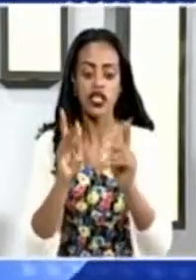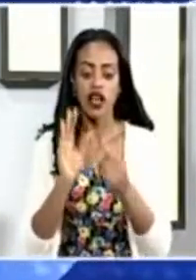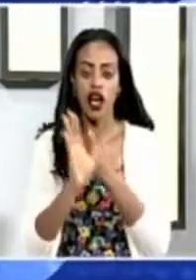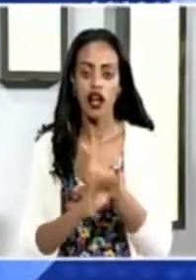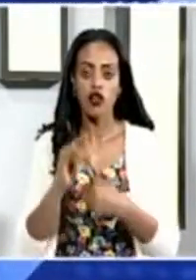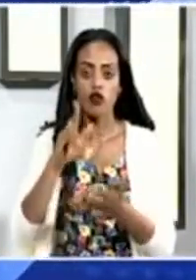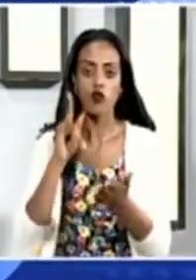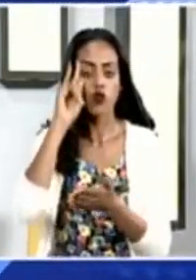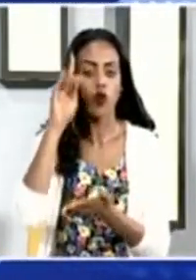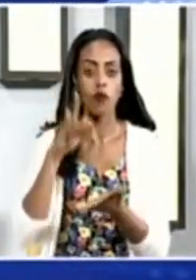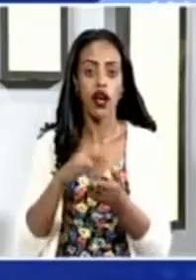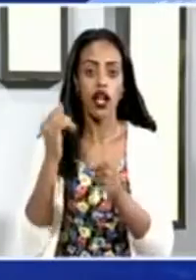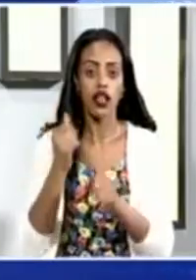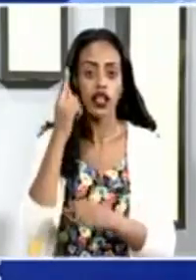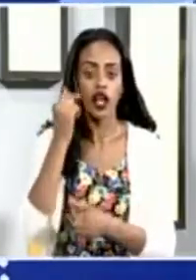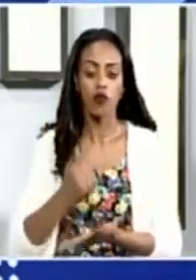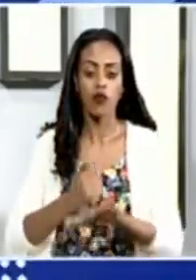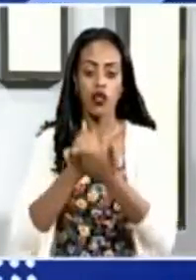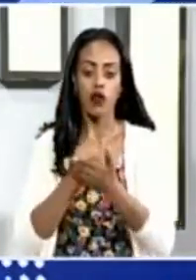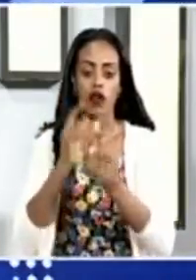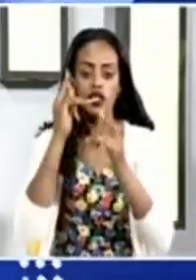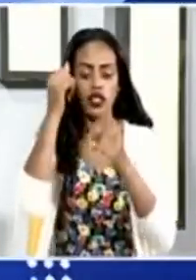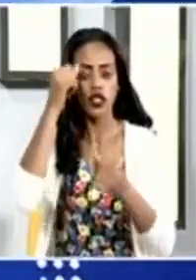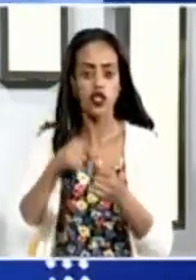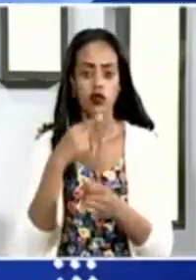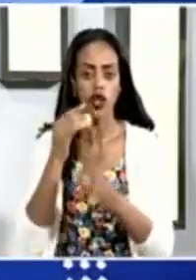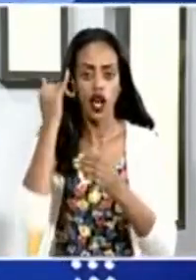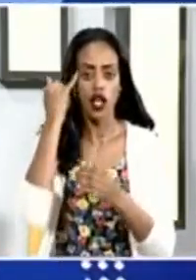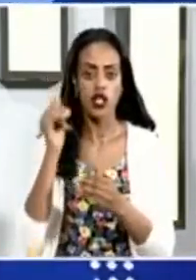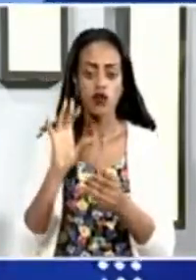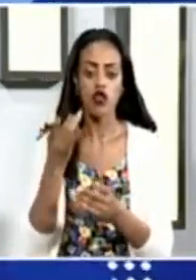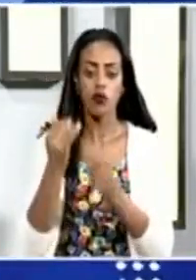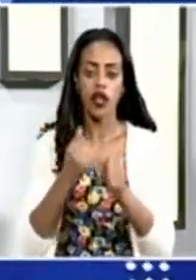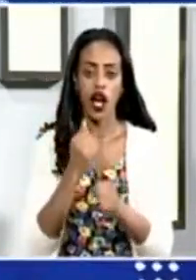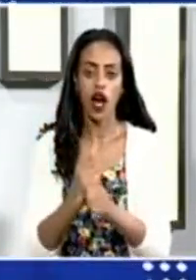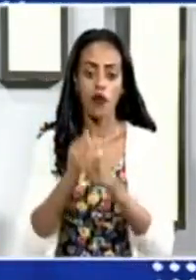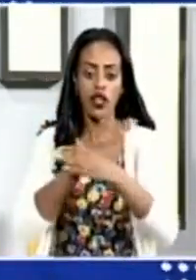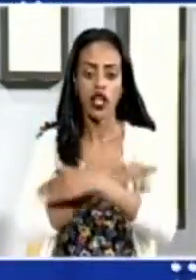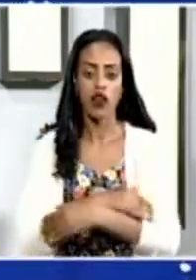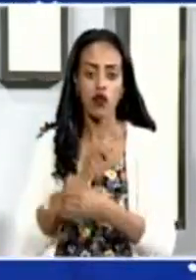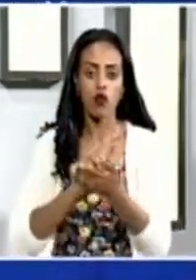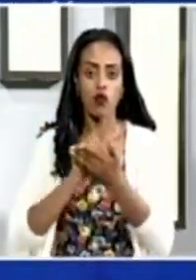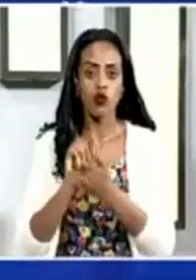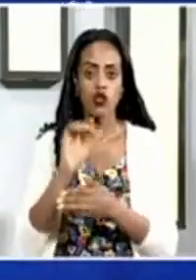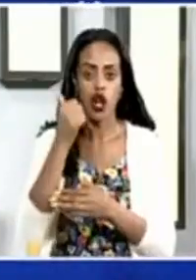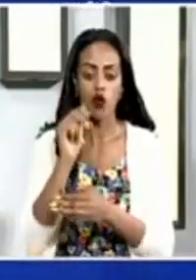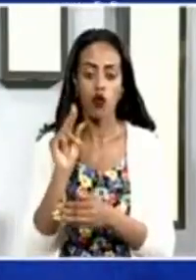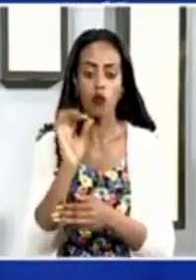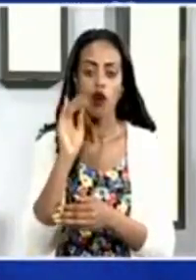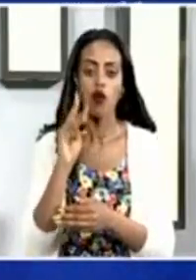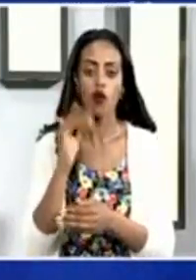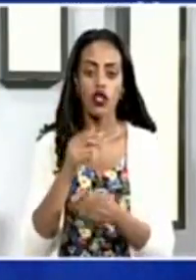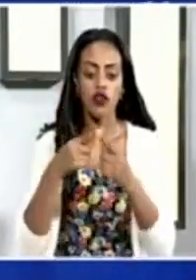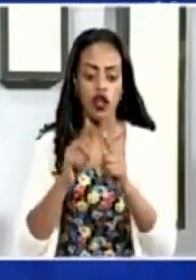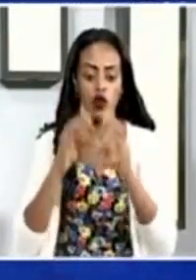ዞባ ማእኸል ትግራይ ብምትሕብባር ዝኽረኣበው ብዝብል መሪ ሓሳብ መበል 8 ዓመት ዕረፍቲ ብፅወ ቅዱስ አቡነ ጳውሎስ ዝተፈላለዩ